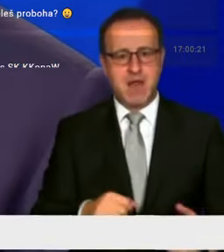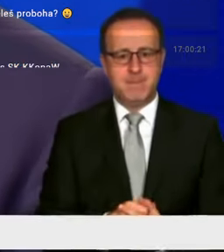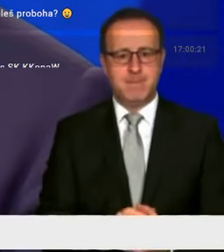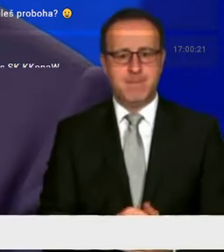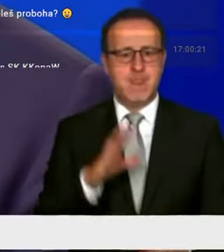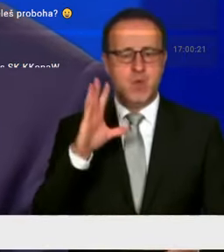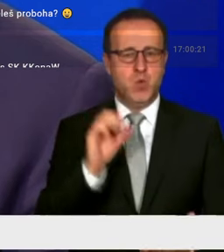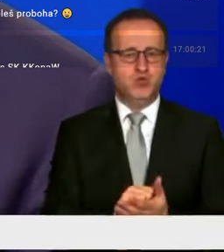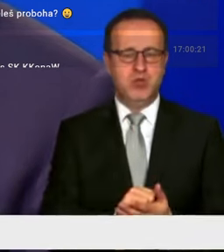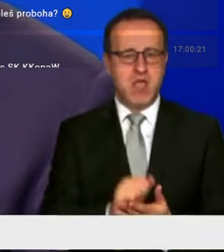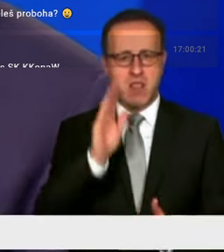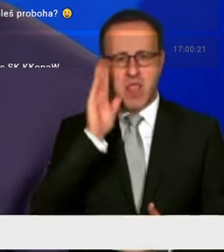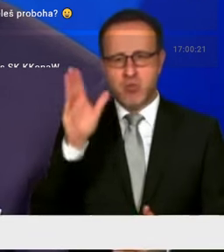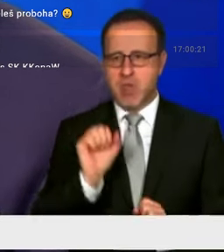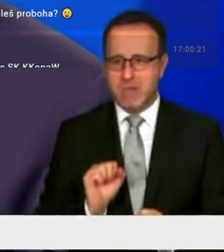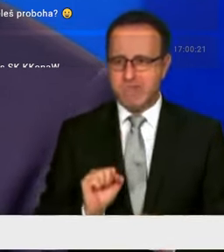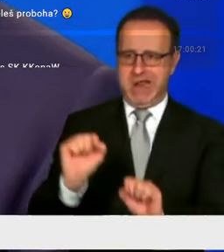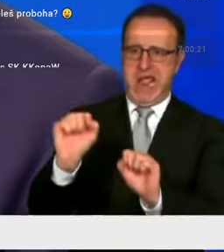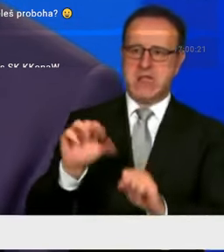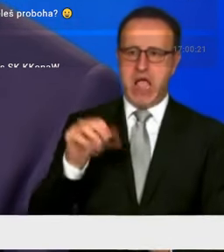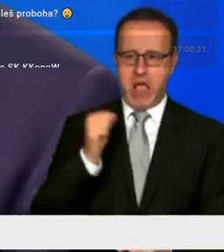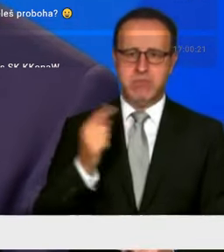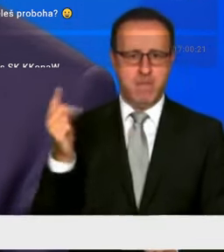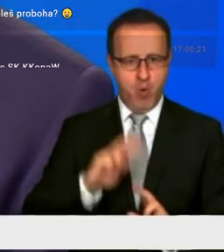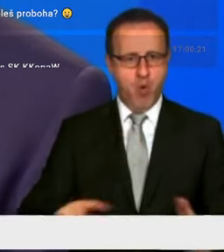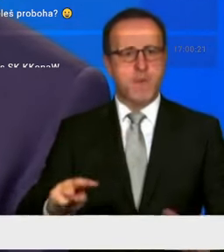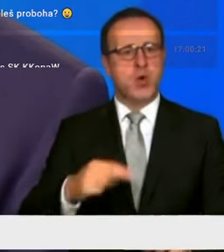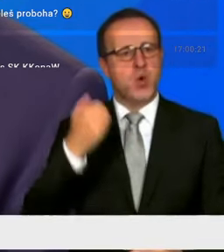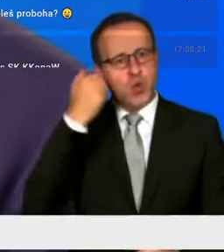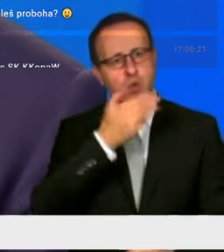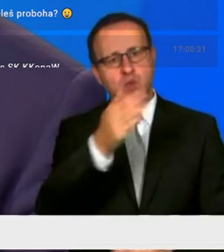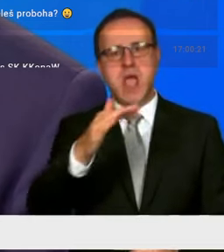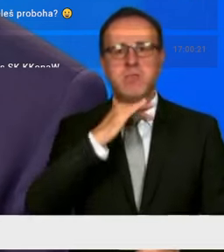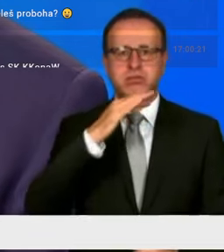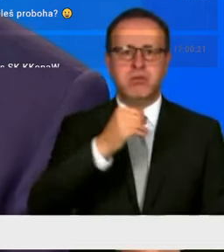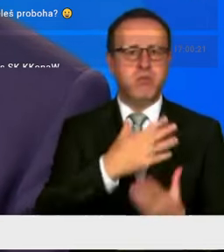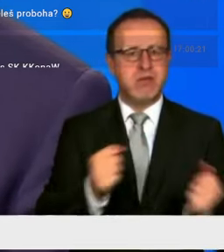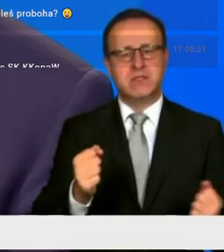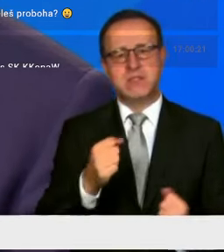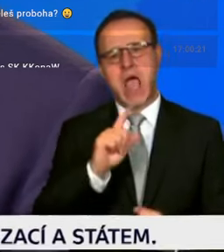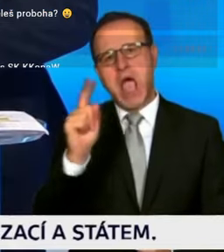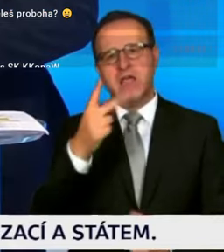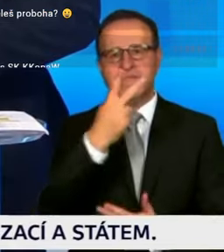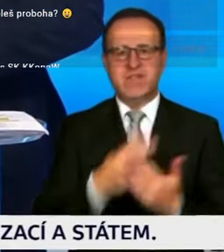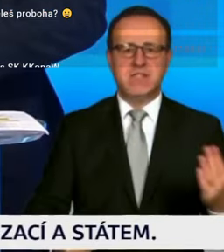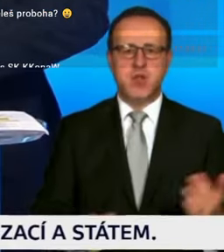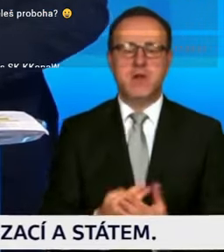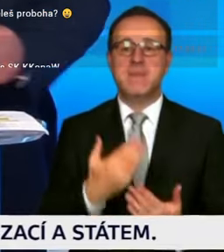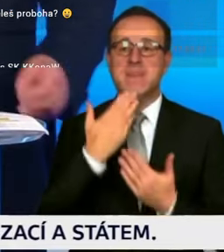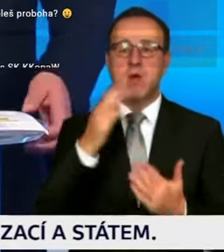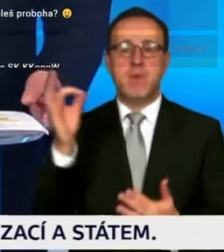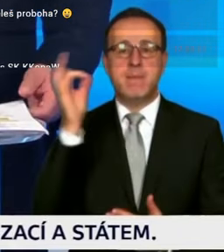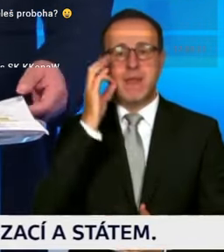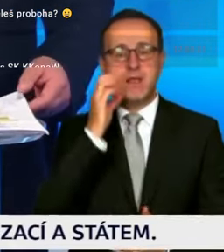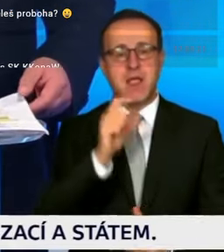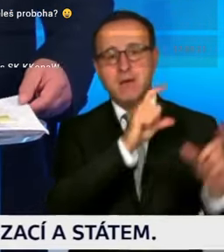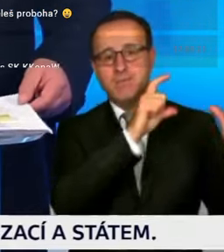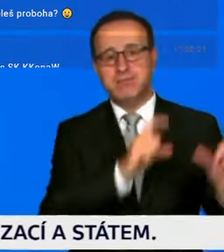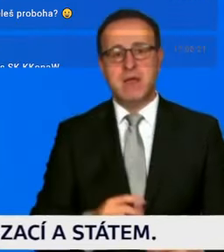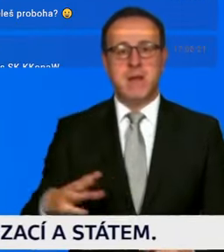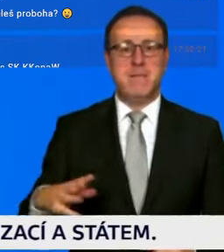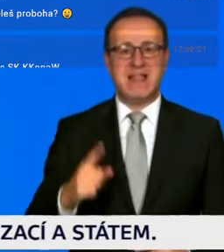Určite sa nebudem brániť tomu aby som sa mohol prihovoriť občanom bez ohľadu na výsledok tak Ďakujeme veľmi pekne Bol tu s nami pán Ivan